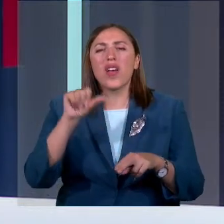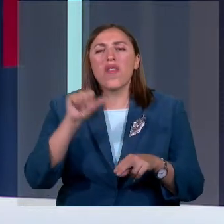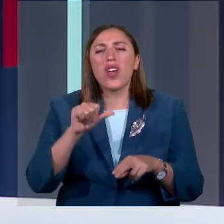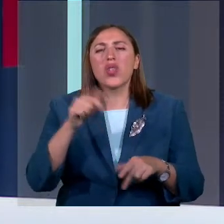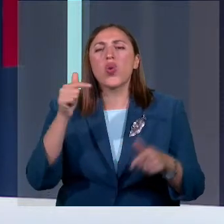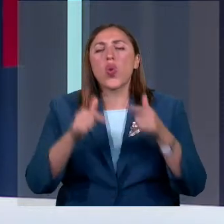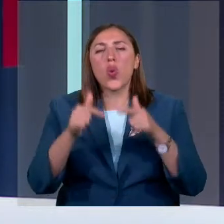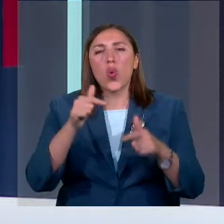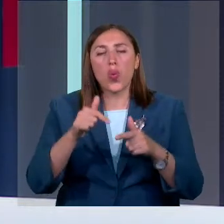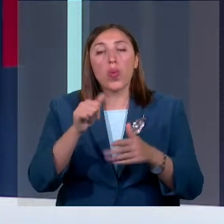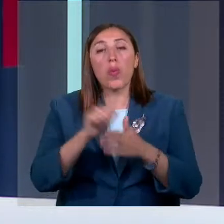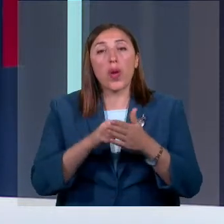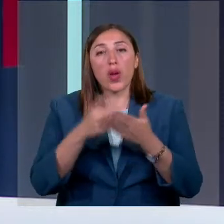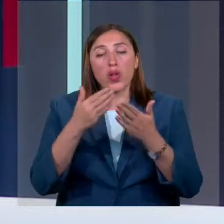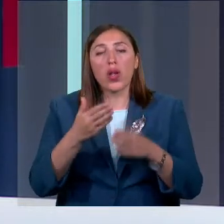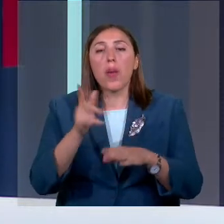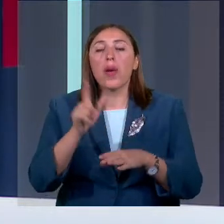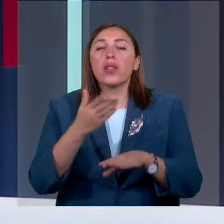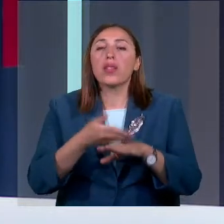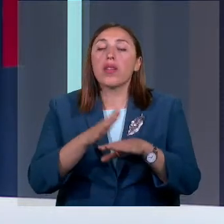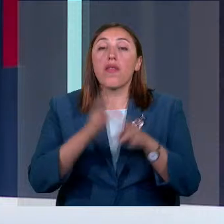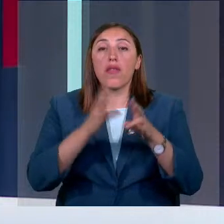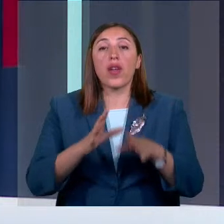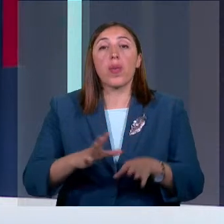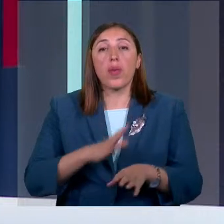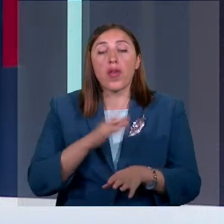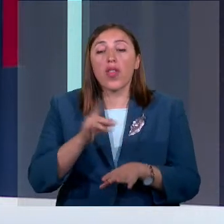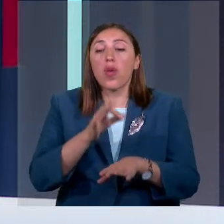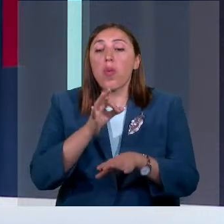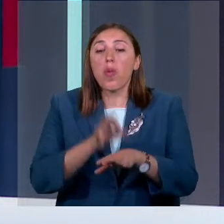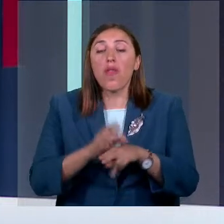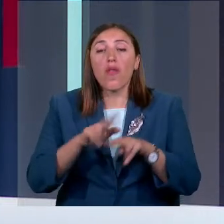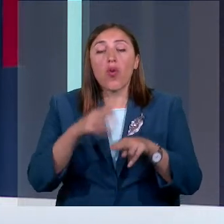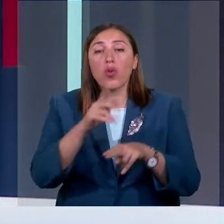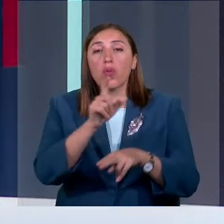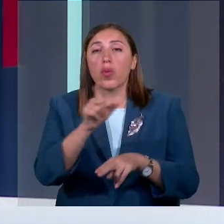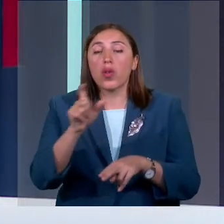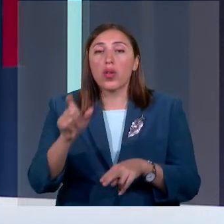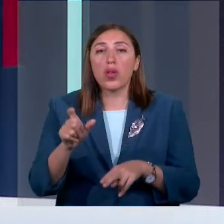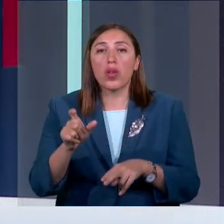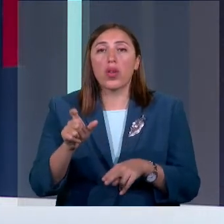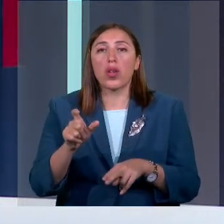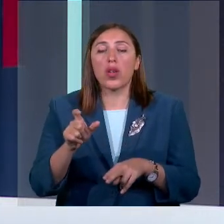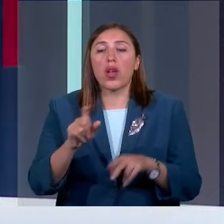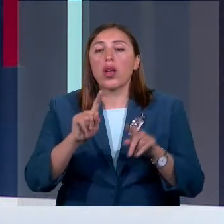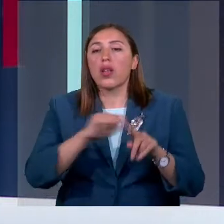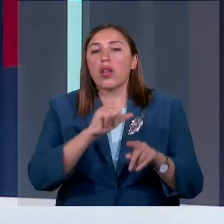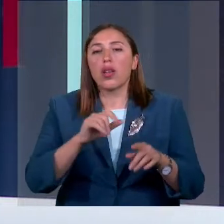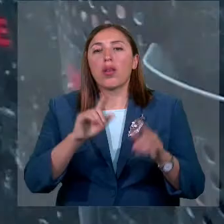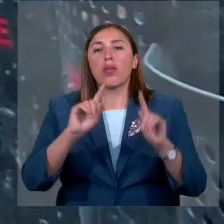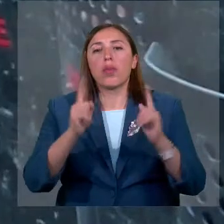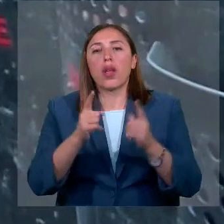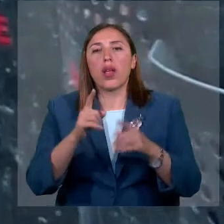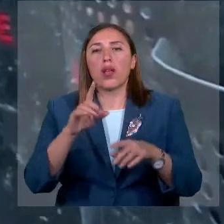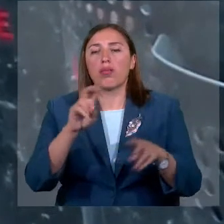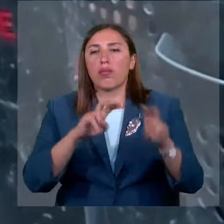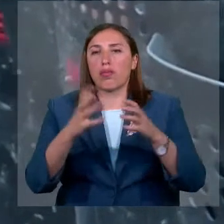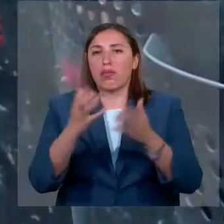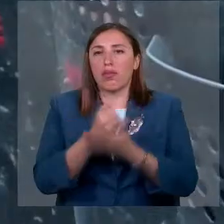վիրավոր կար, իսկ ահա պատասխանատուին այս ընթացքում իրավապահներն այդպես էլ չհաջողեցին գտնել։